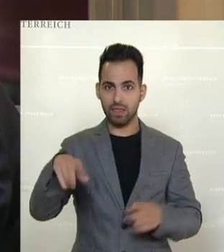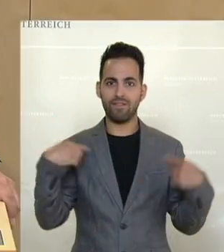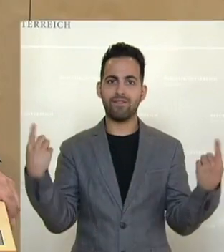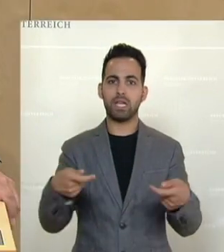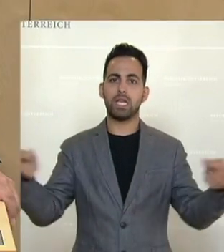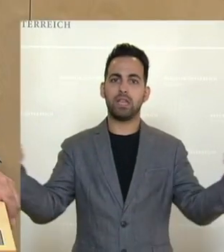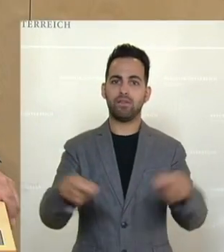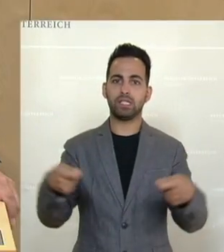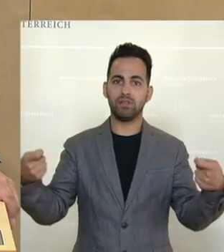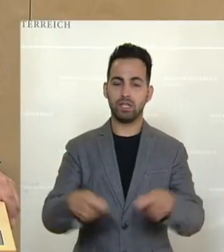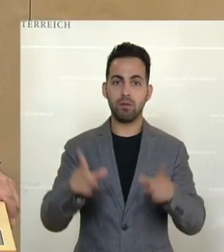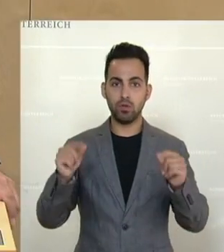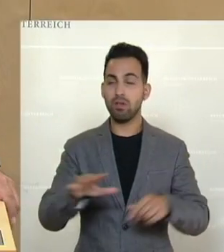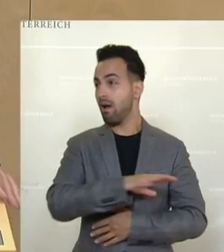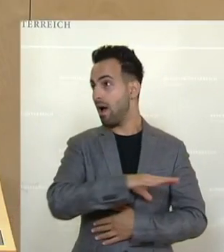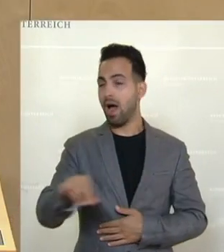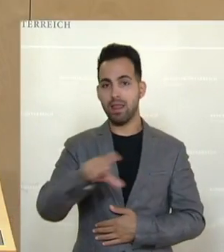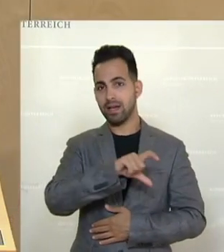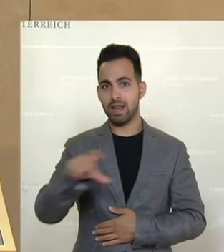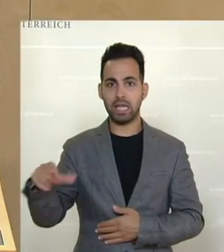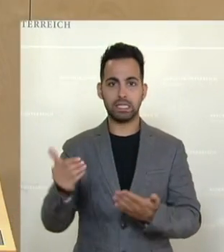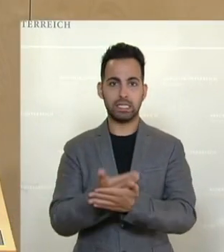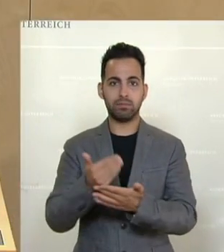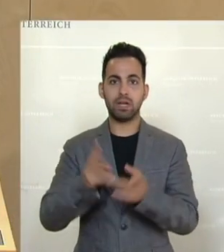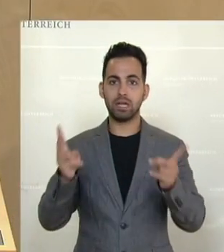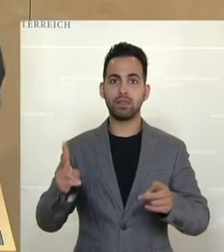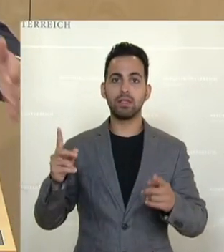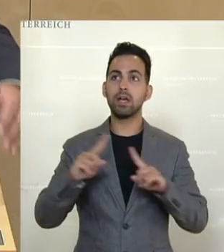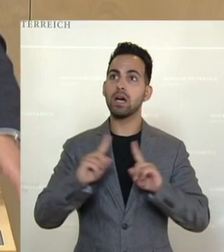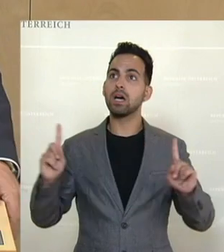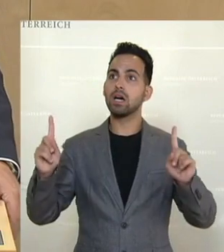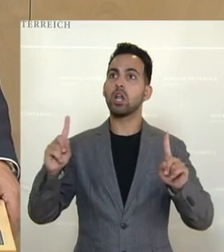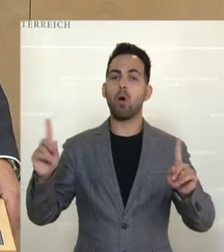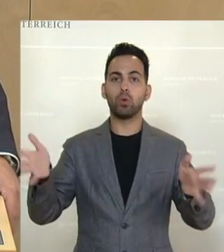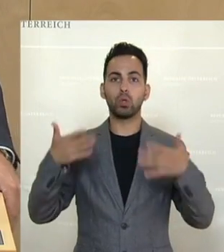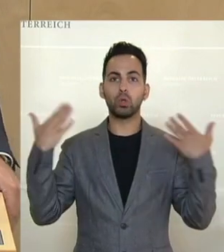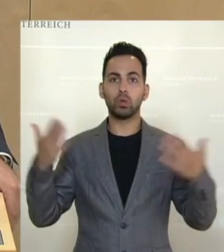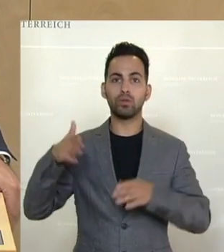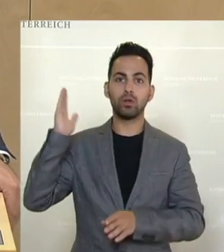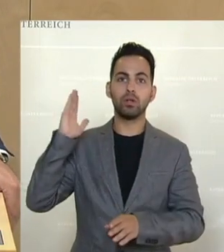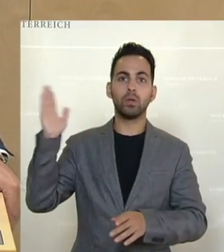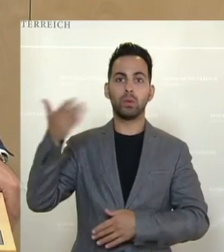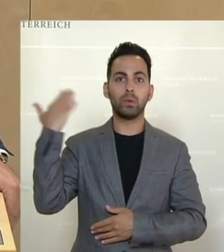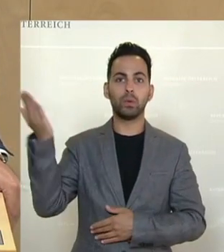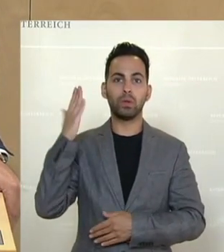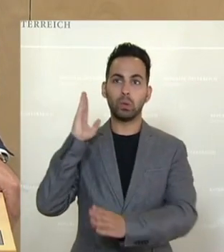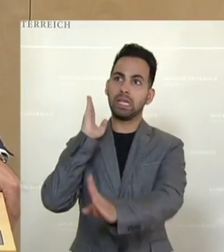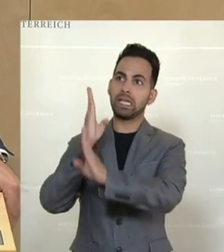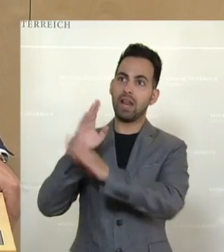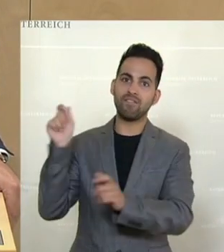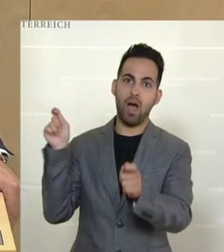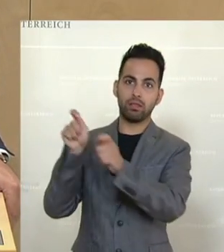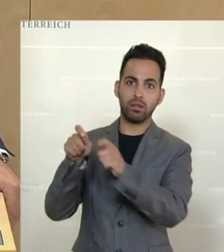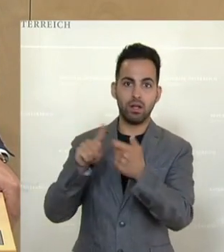können, so dass sämtliche Klassenzimmer in diesem Land mit Raumluftreinigern, mit Trennwänden hätten ausgestattet werden können, so